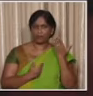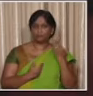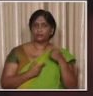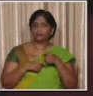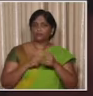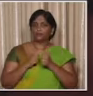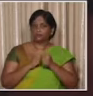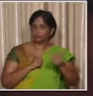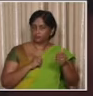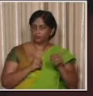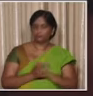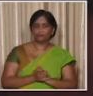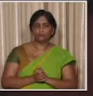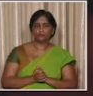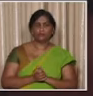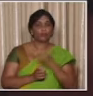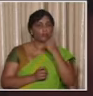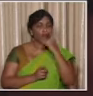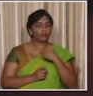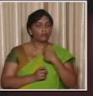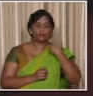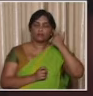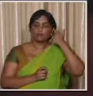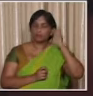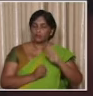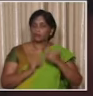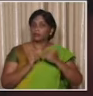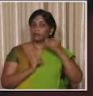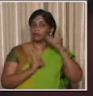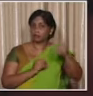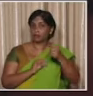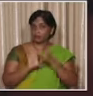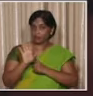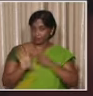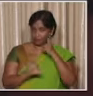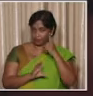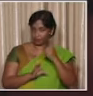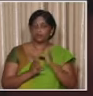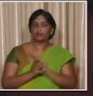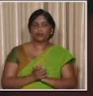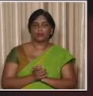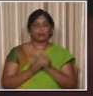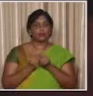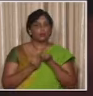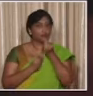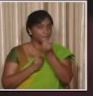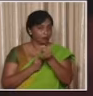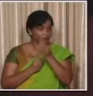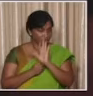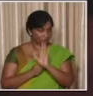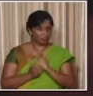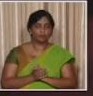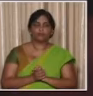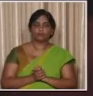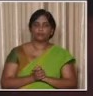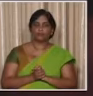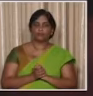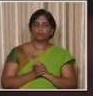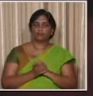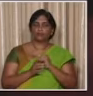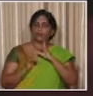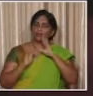මේවා කරන්නට. එයින්ද අපි බලාපොරොත්තු වෙනවා ඉදිරි වර්ෂයේදී ලබා දෙන්නා වූ